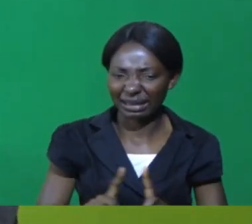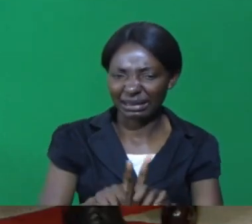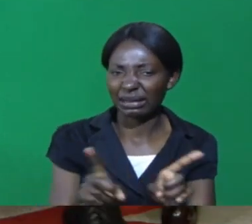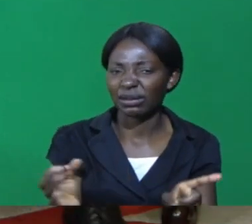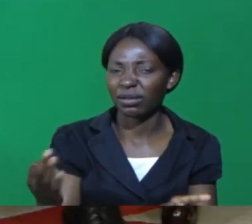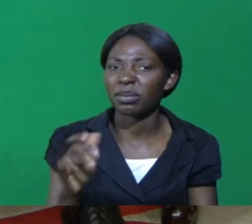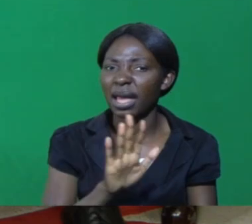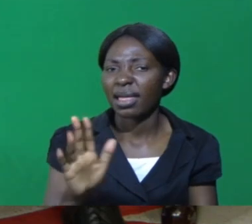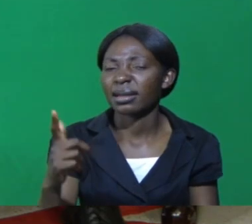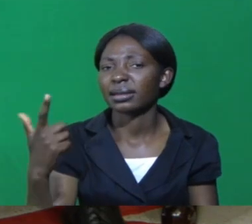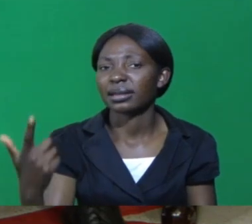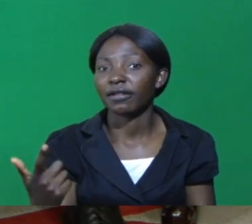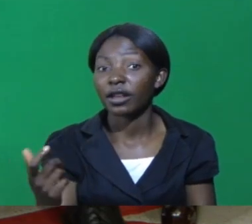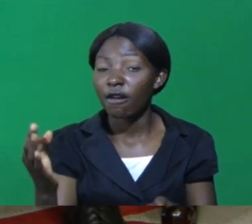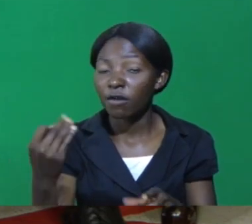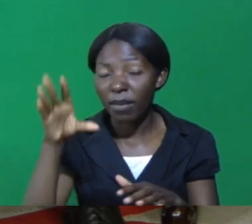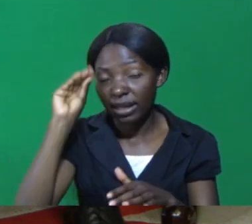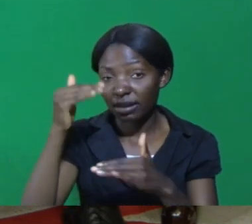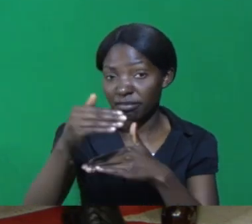akatosiyana. Sekudzidza kwatava tichiita kumashure,